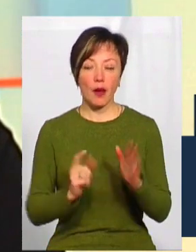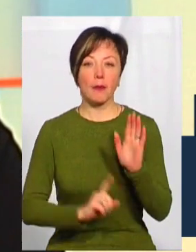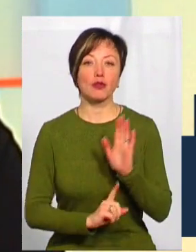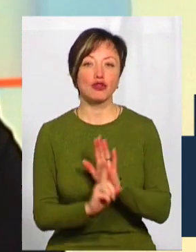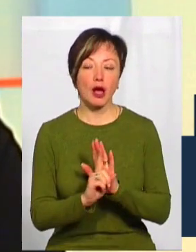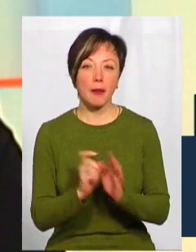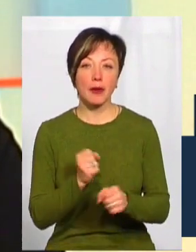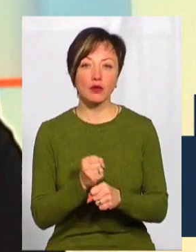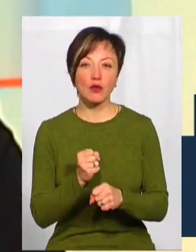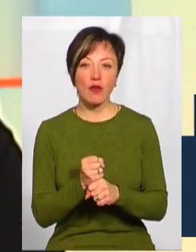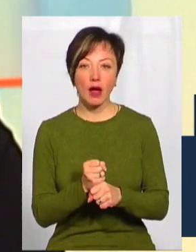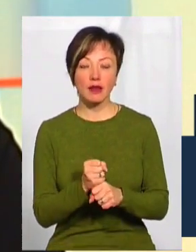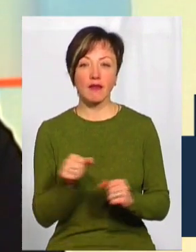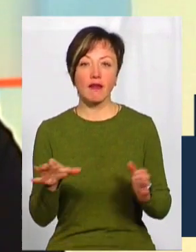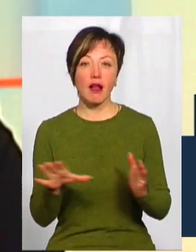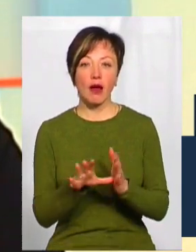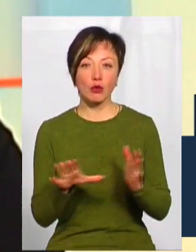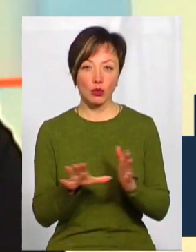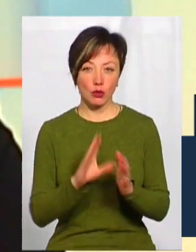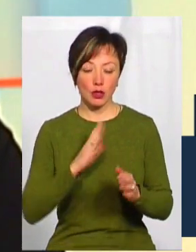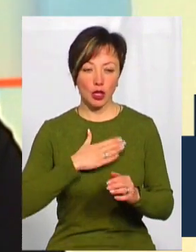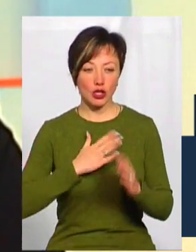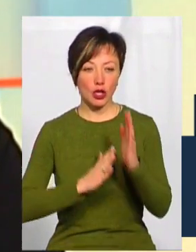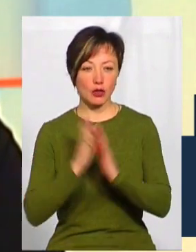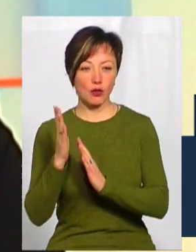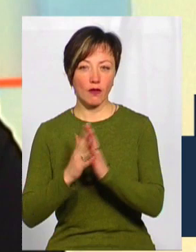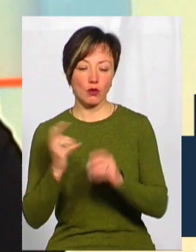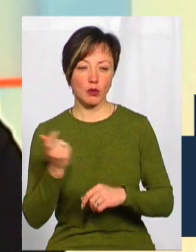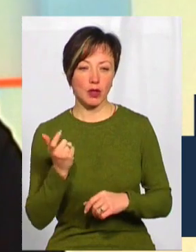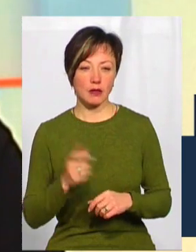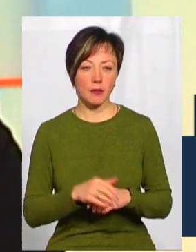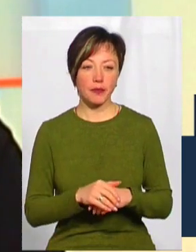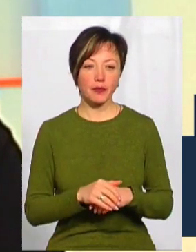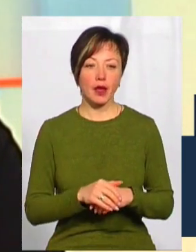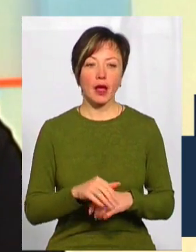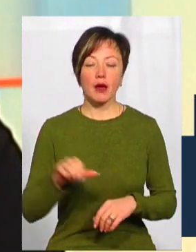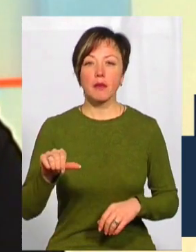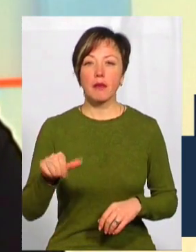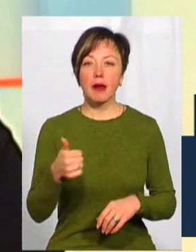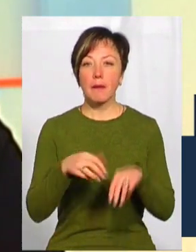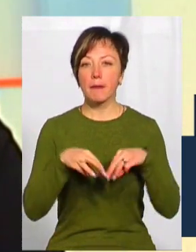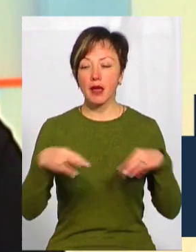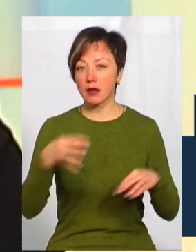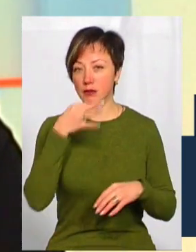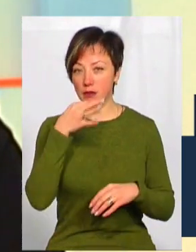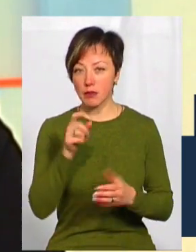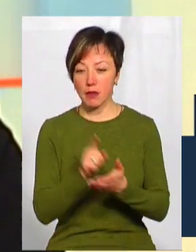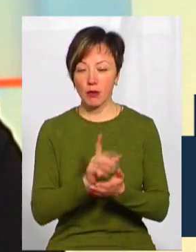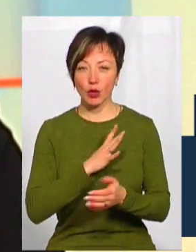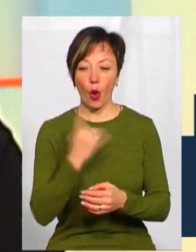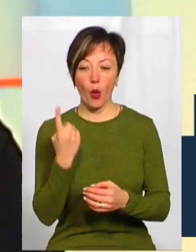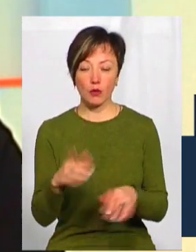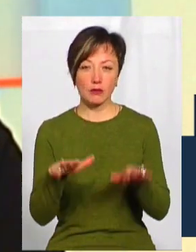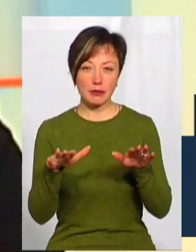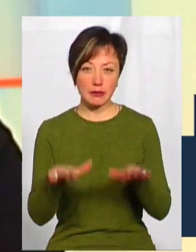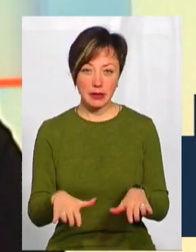почали працювати вже в електронному, наші лісові господарства. Прем'єр же ж підводить до того, що має бути одна площадка